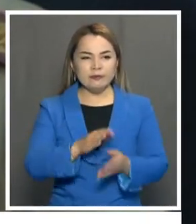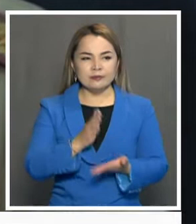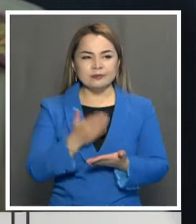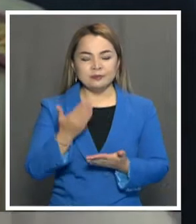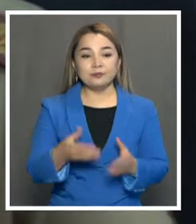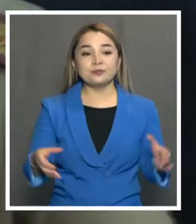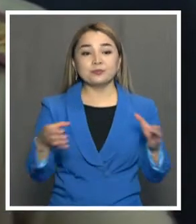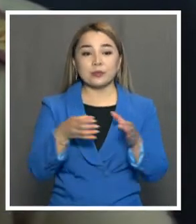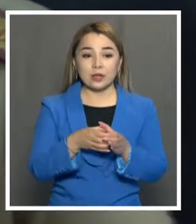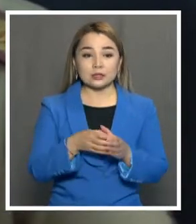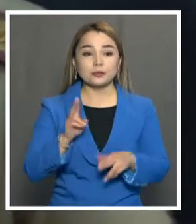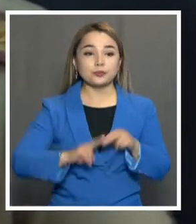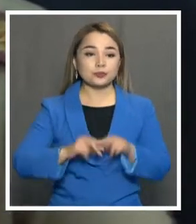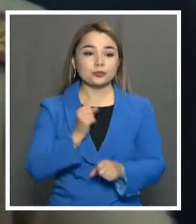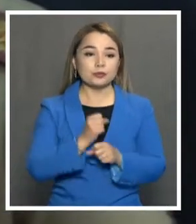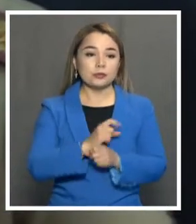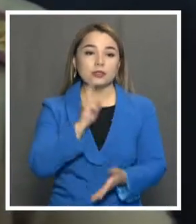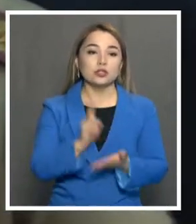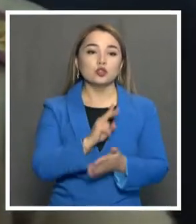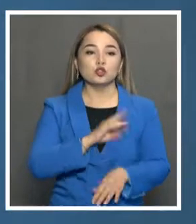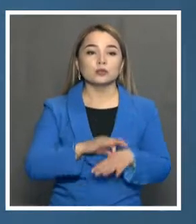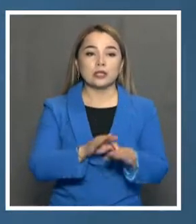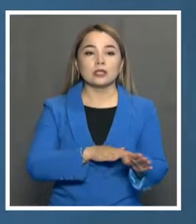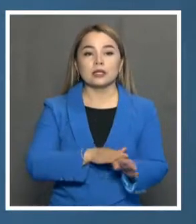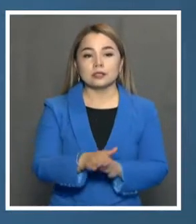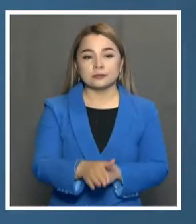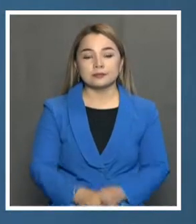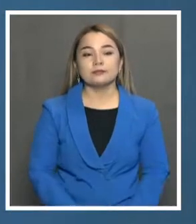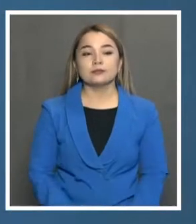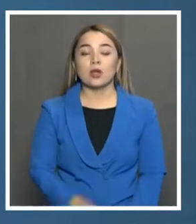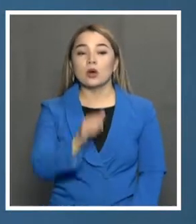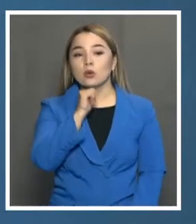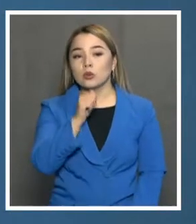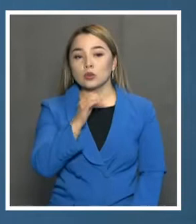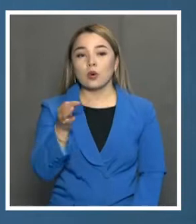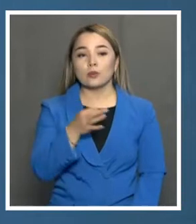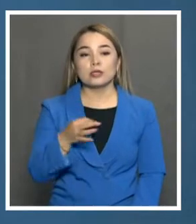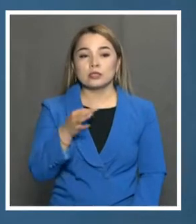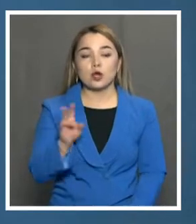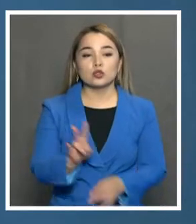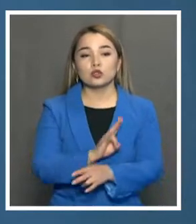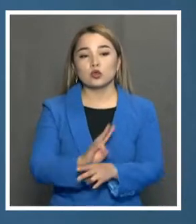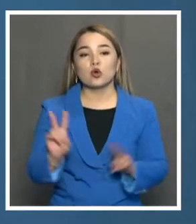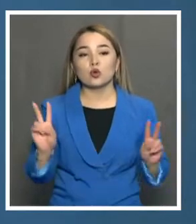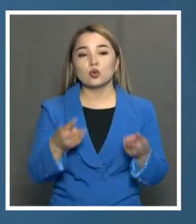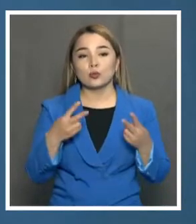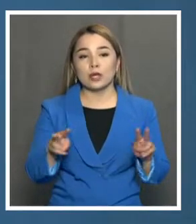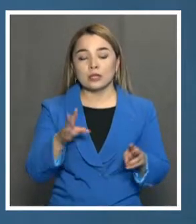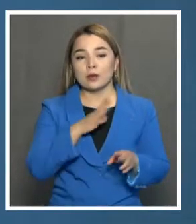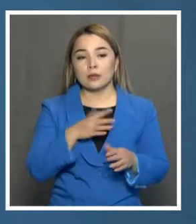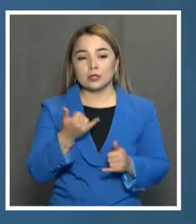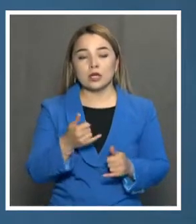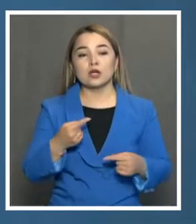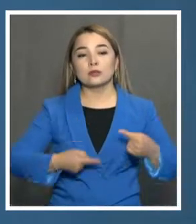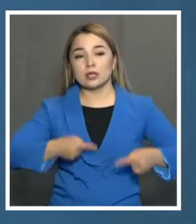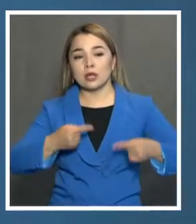қатар штаб құрылып, тиісті жұмыстар атқарылды. Қостанайда түнгі клуб жанында жанжал болып, 3 адам жарақат алды. Оқыс